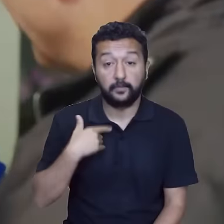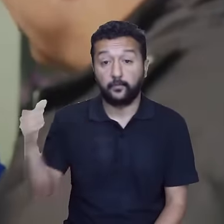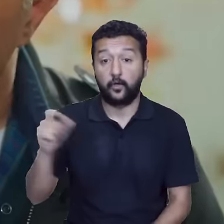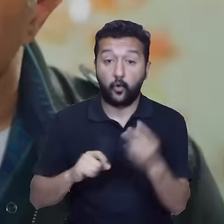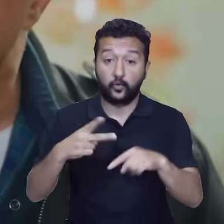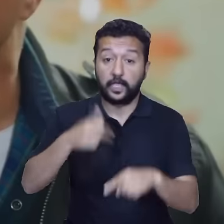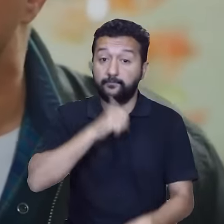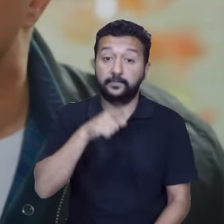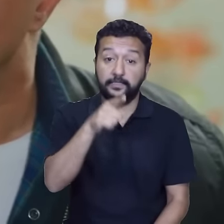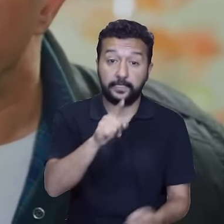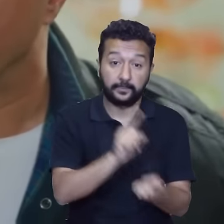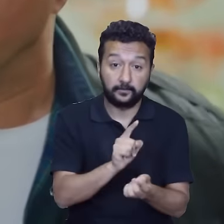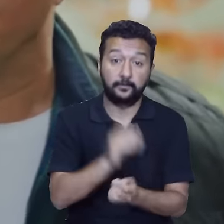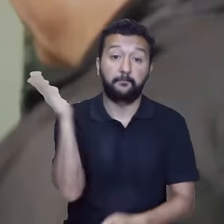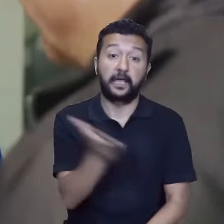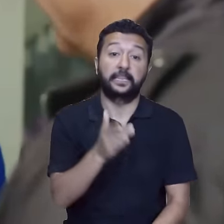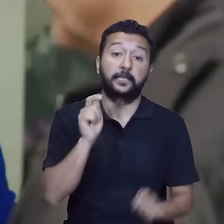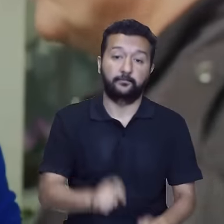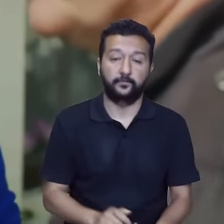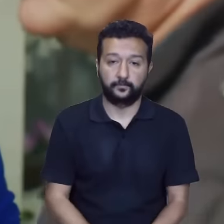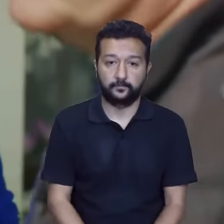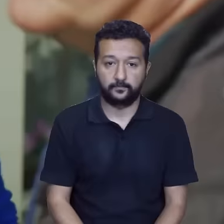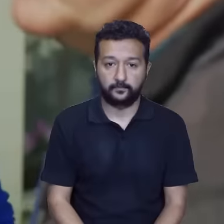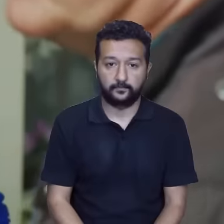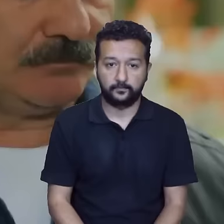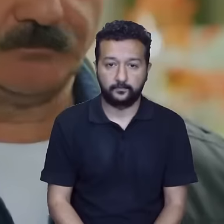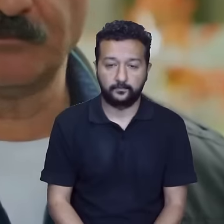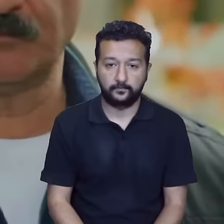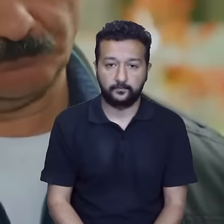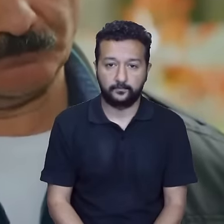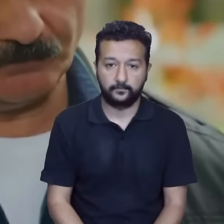öz abim senin kuyunu kazıyor. Adile dikkat kesildi.